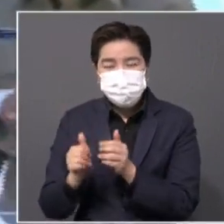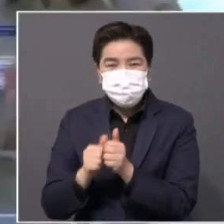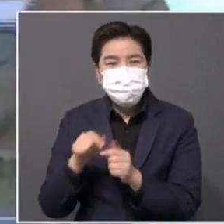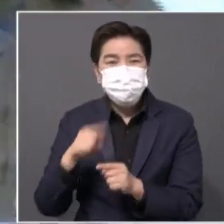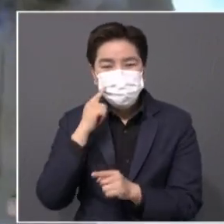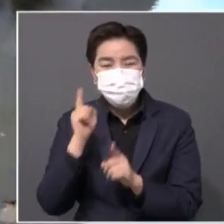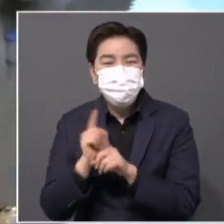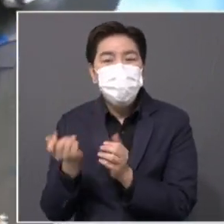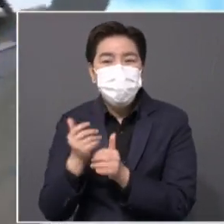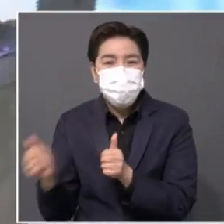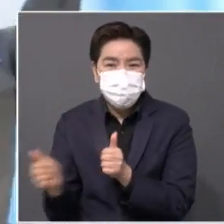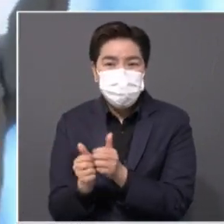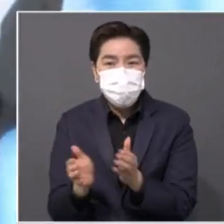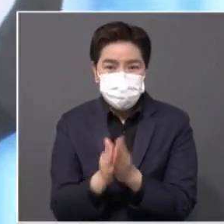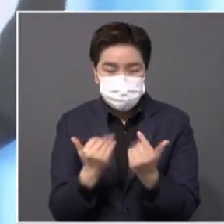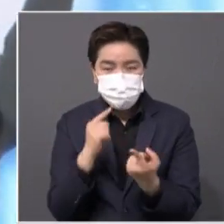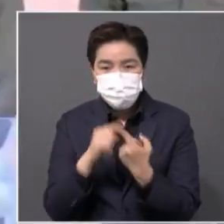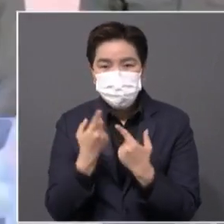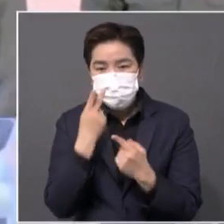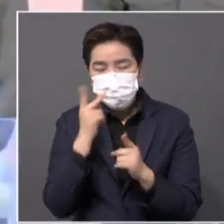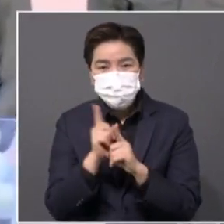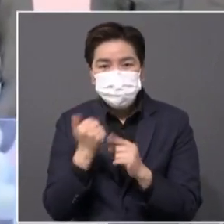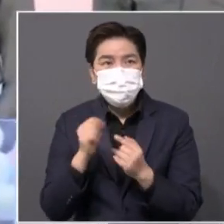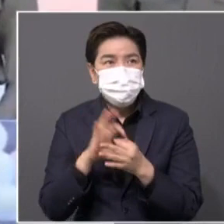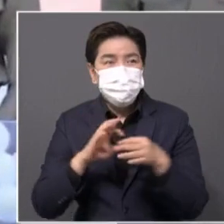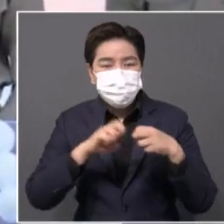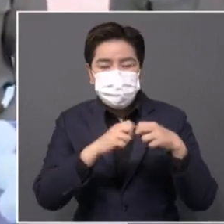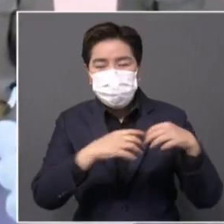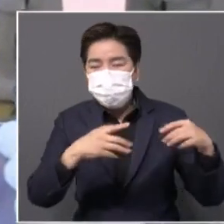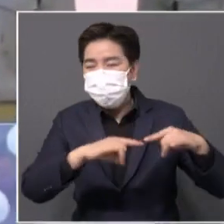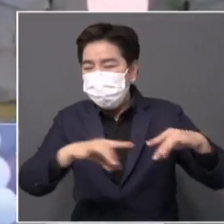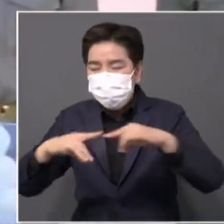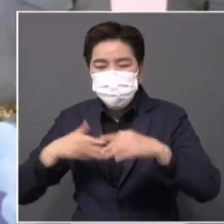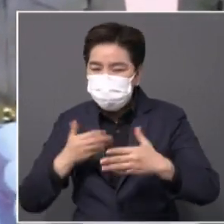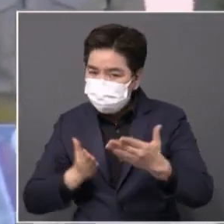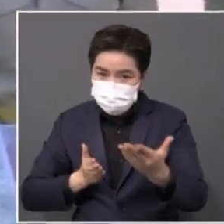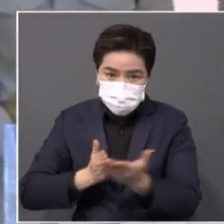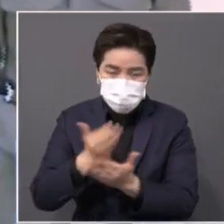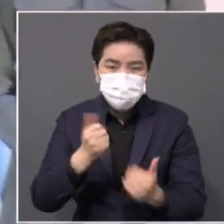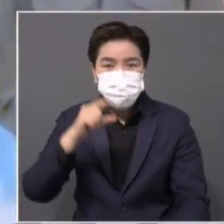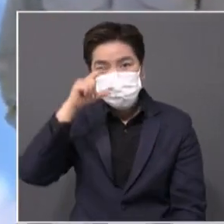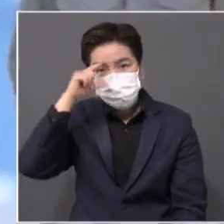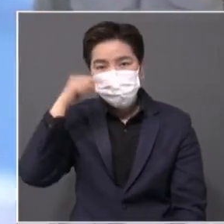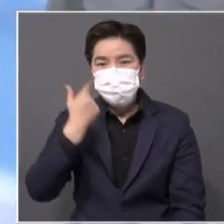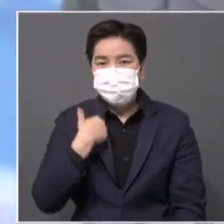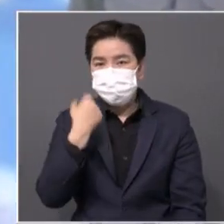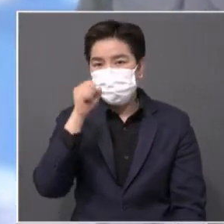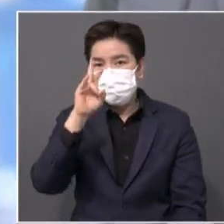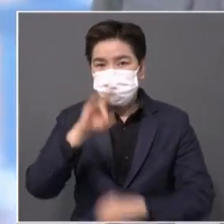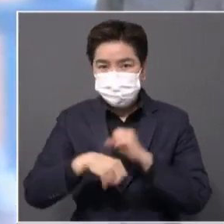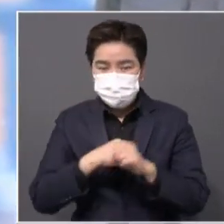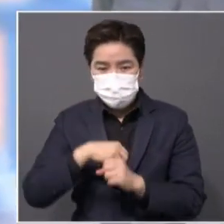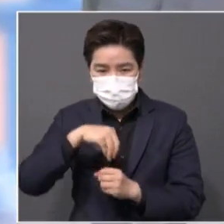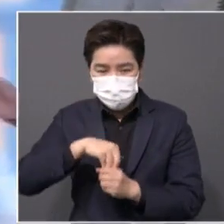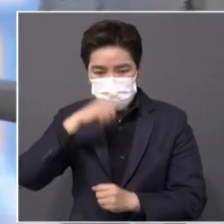จังเลยอย่างนี้ก็มีเหมือนกันนะคะก็ประกาศเป็นทางรอดก้าวข้ามความขัดแย้งนะฮะคุณผู้ชมเนื่องจากว่าคุณหญิงสุดารัตน์บอกว่า 17ปีที่ผ่านมา